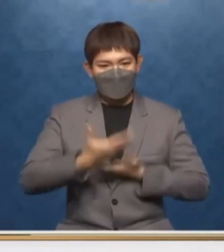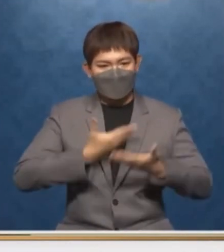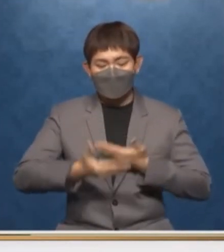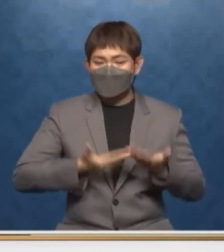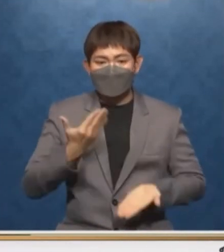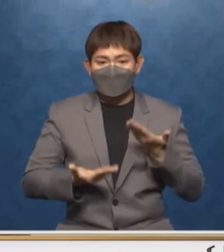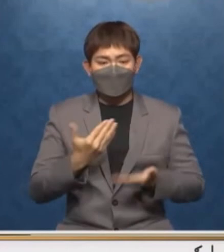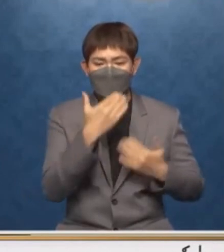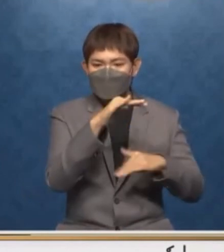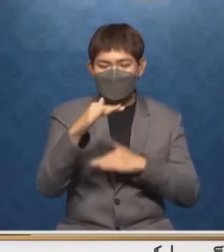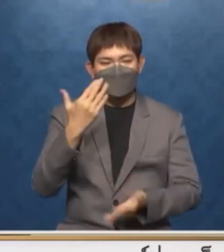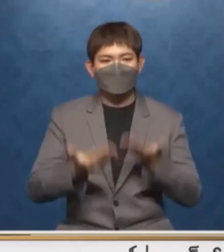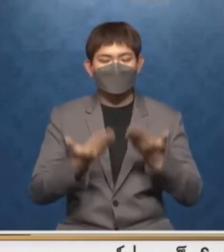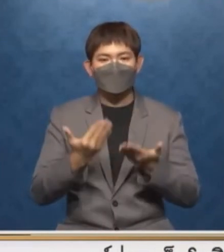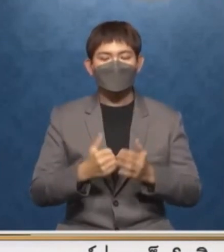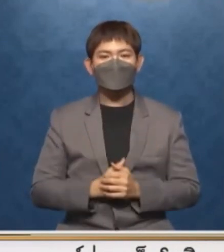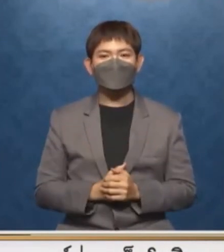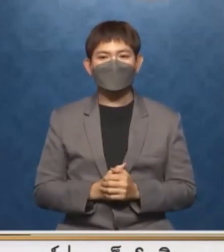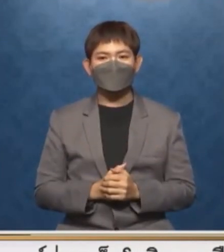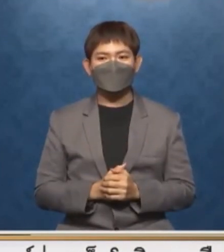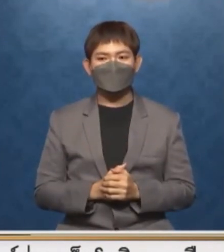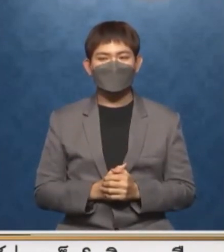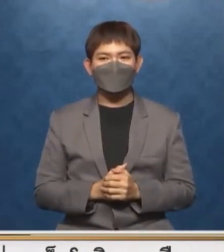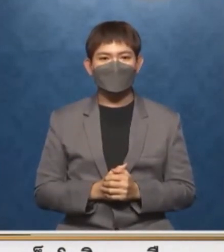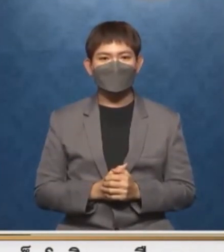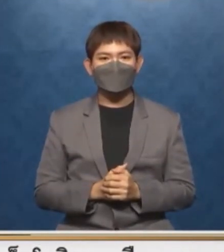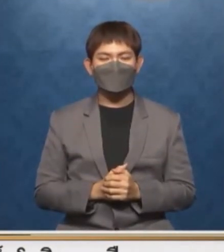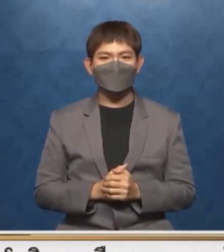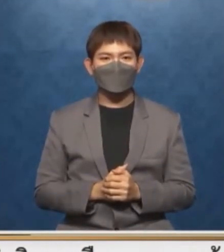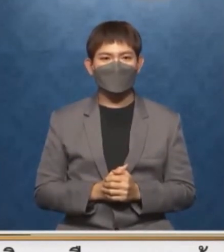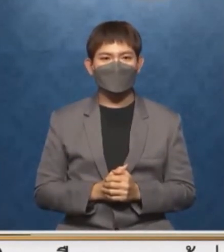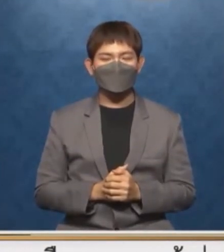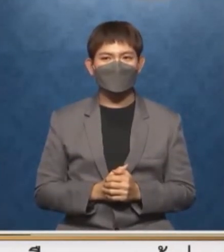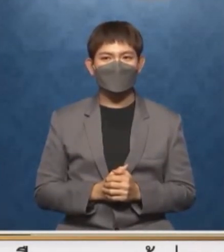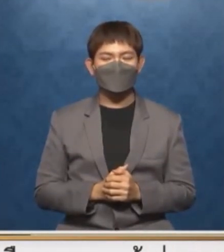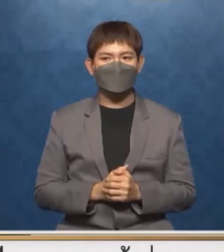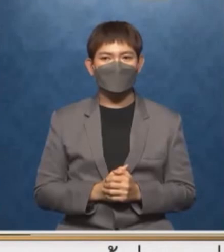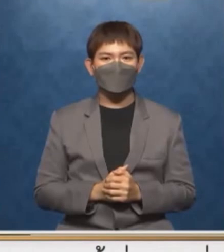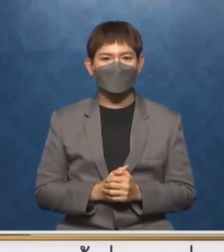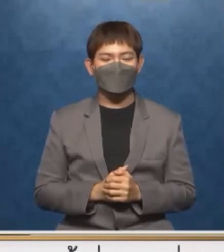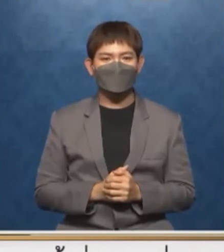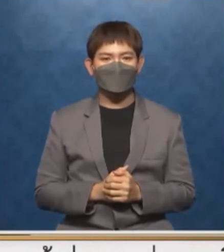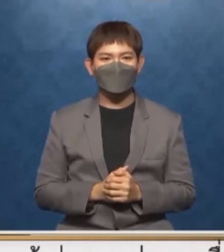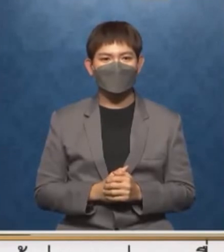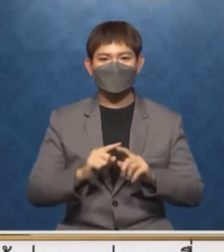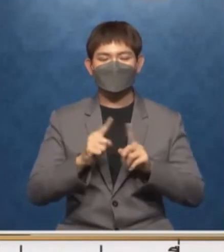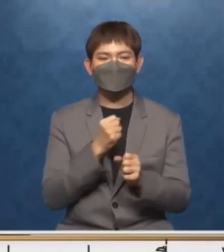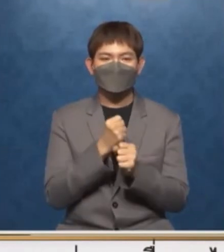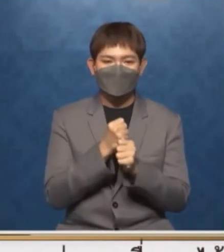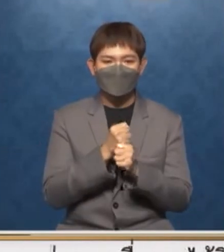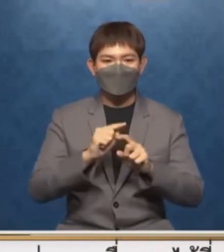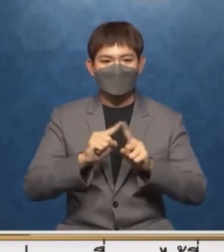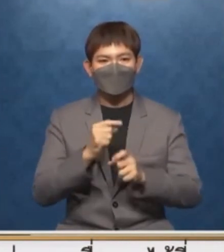ใครใครส่งออกส่งออกใครอยากจะติดตัวไปบรรเทาโรคภัยไข้เจ็บก็สามารถทำได้แต่เอาเข้าจริงๆเนี่ยค